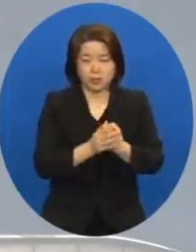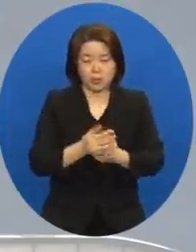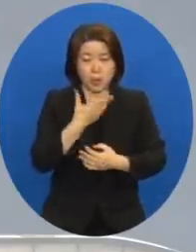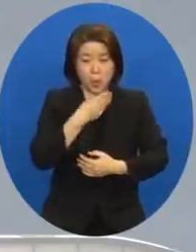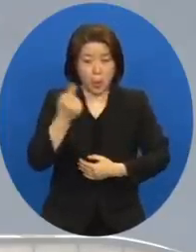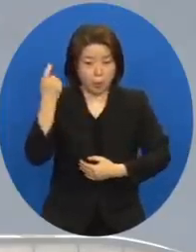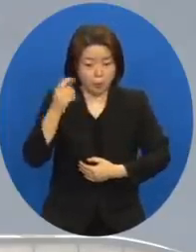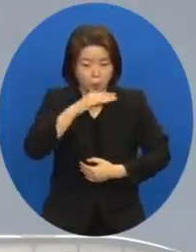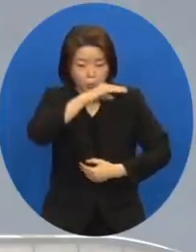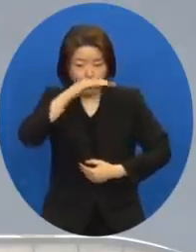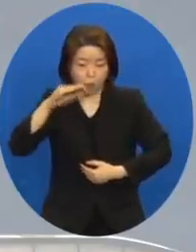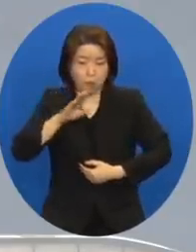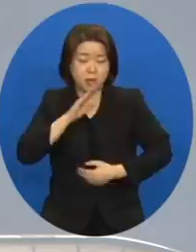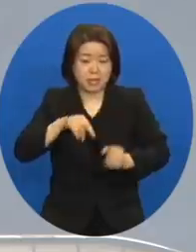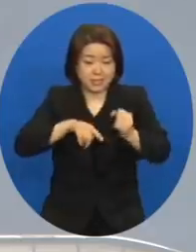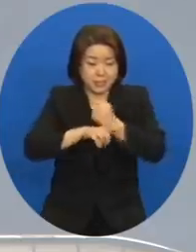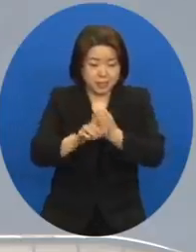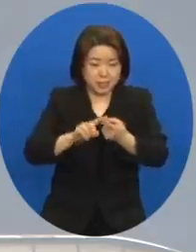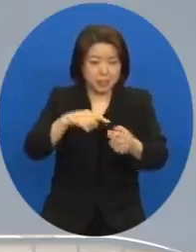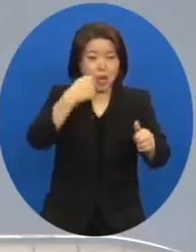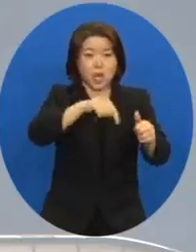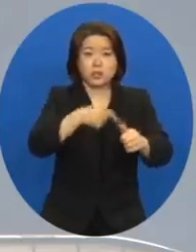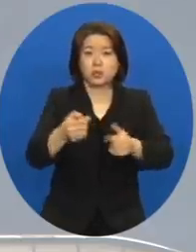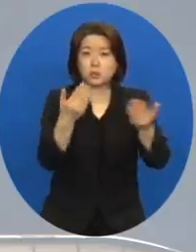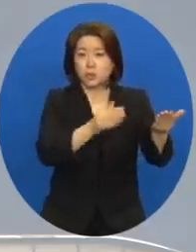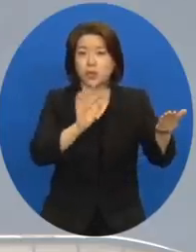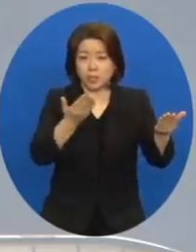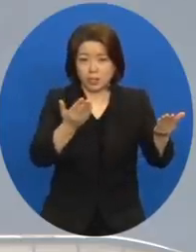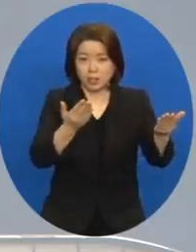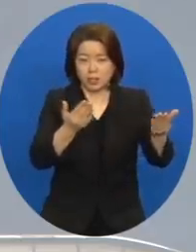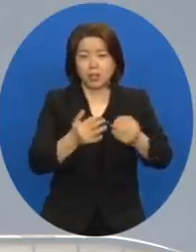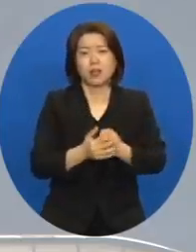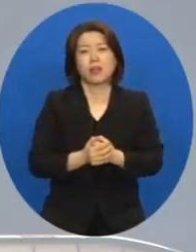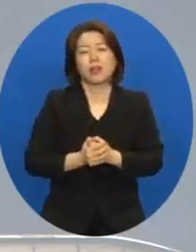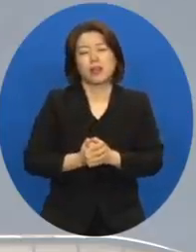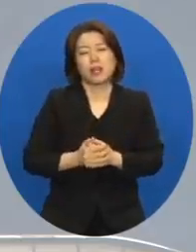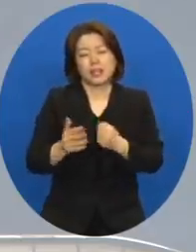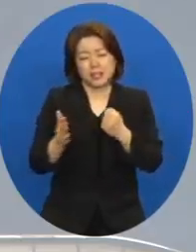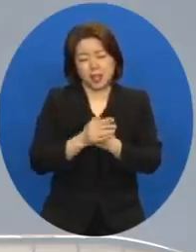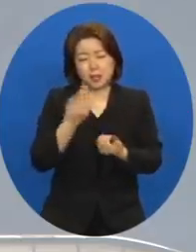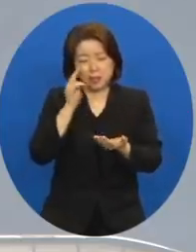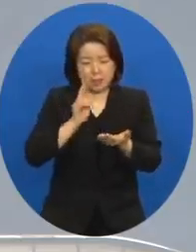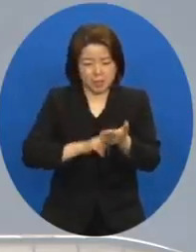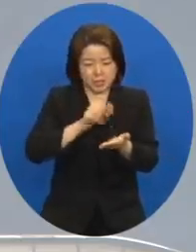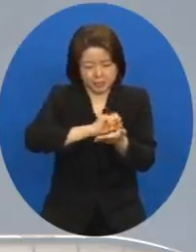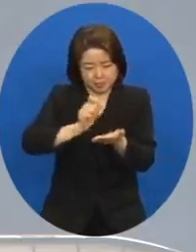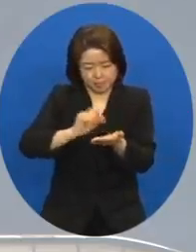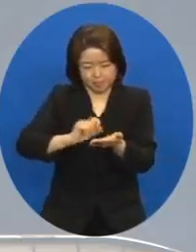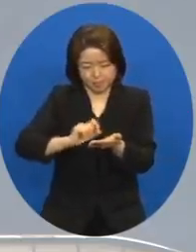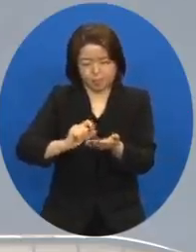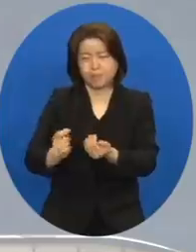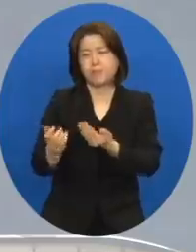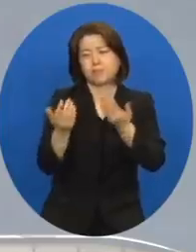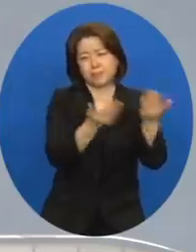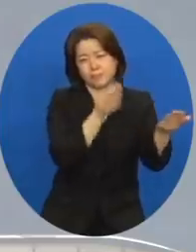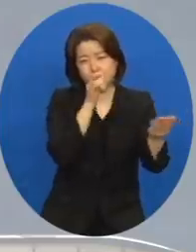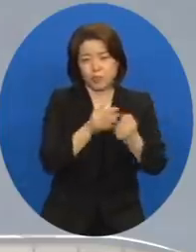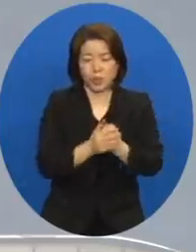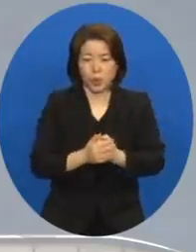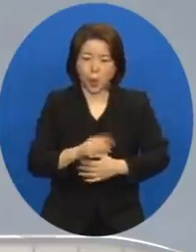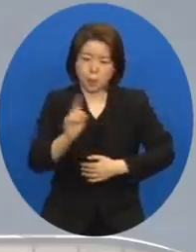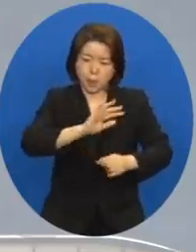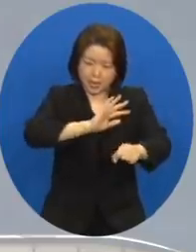올바른 진리는 가르쳐 해야 했기 때문에 사도 바울이 편지를 쓰기로 했습니다 그래서 무엇이